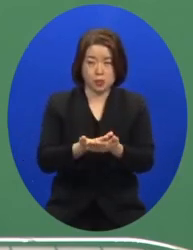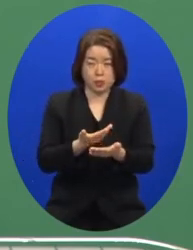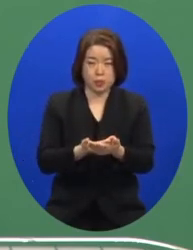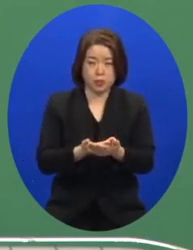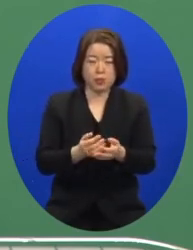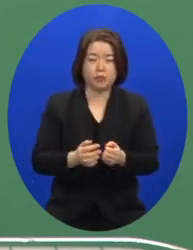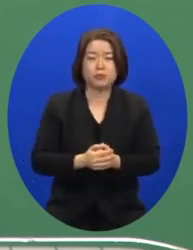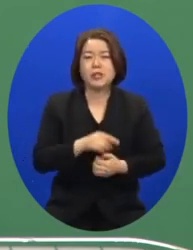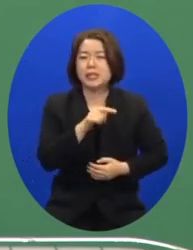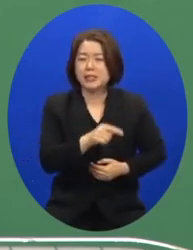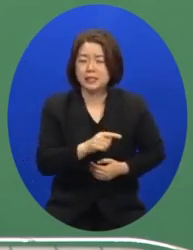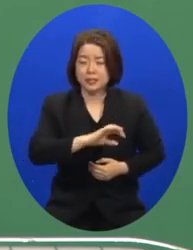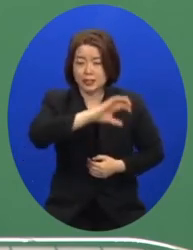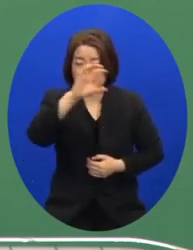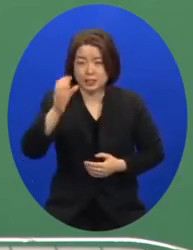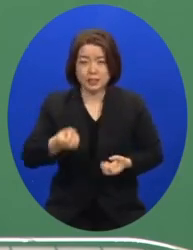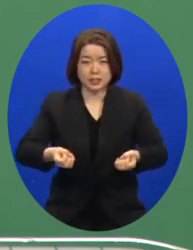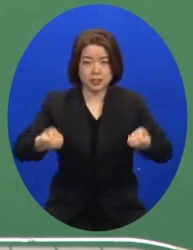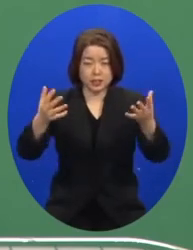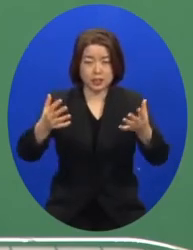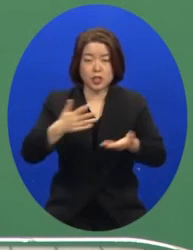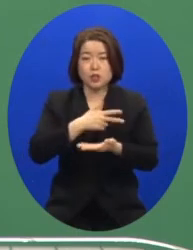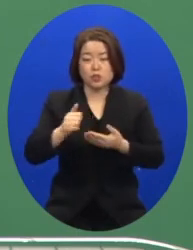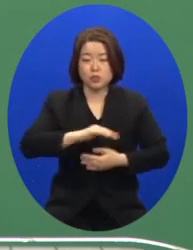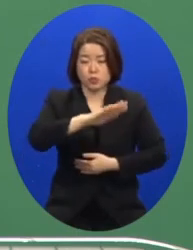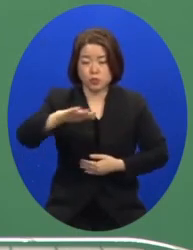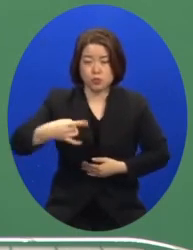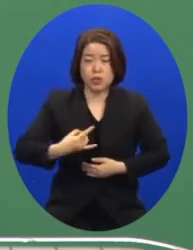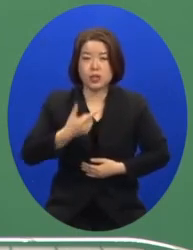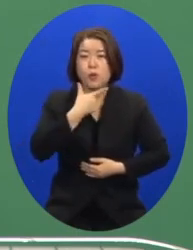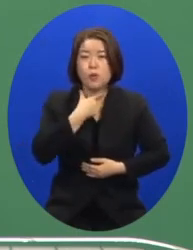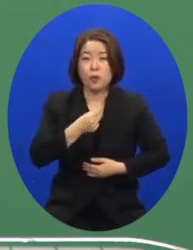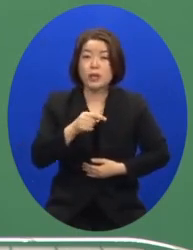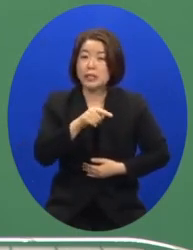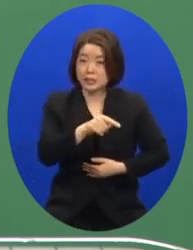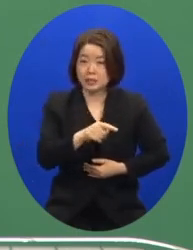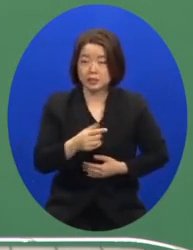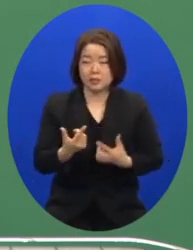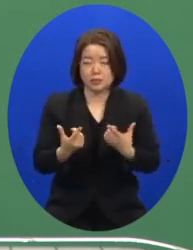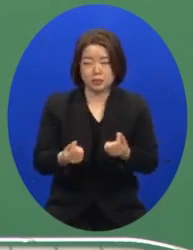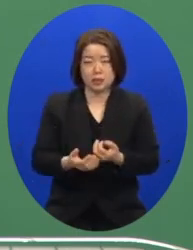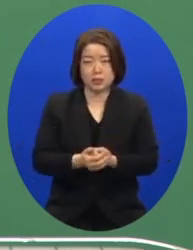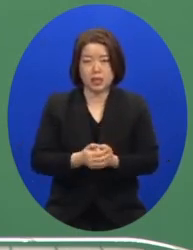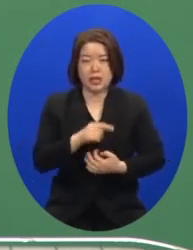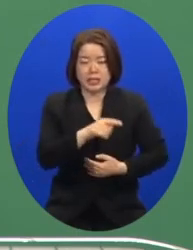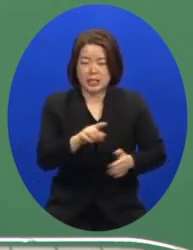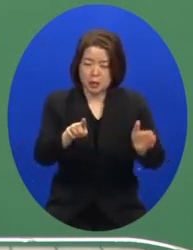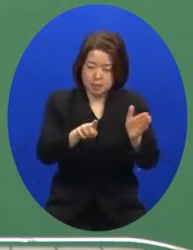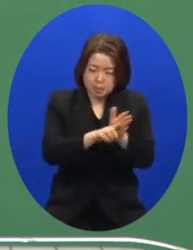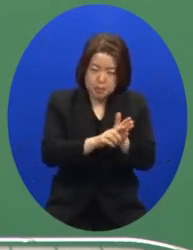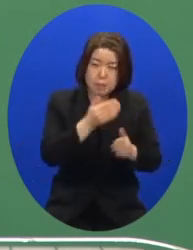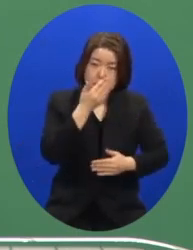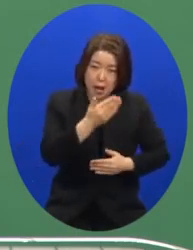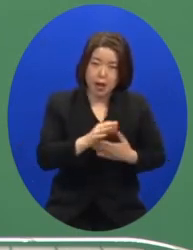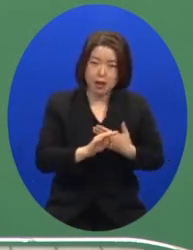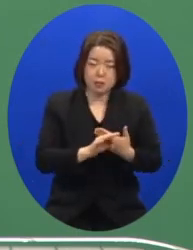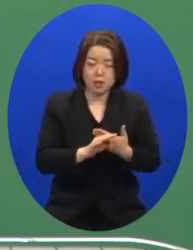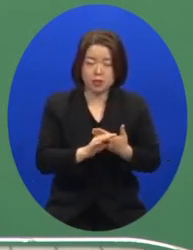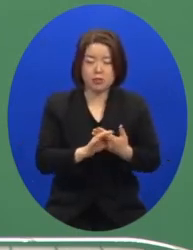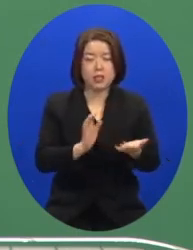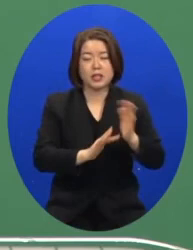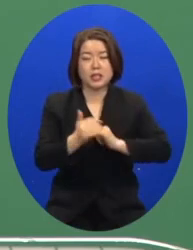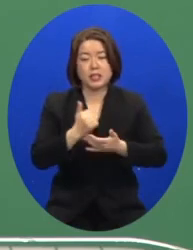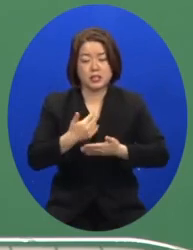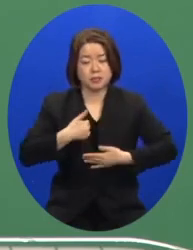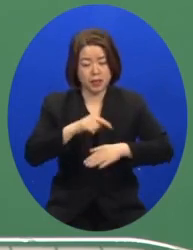이것이 성탄절에 주님이 우리에게 원하시는 것이 이것이 믿어 지면 예수님이